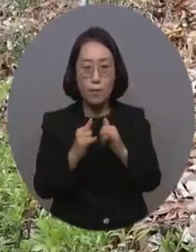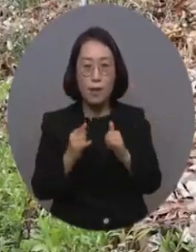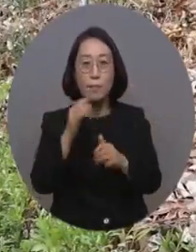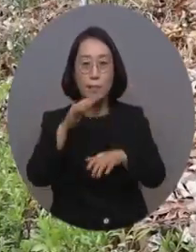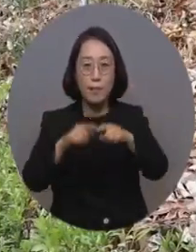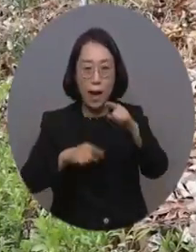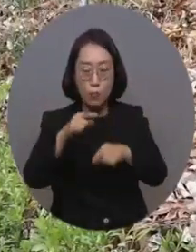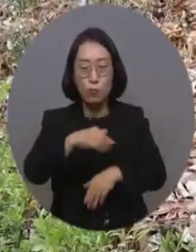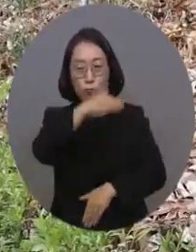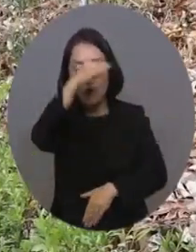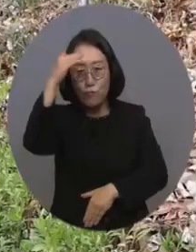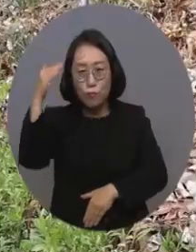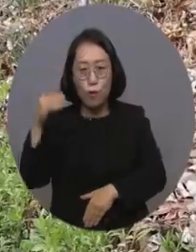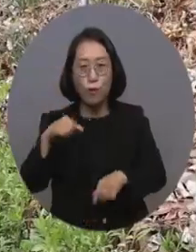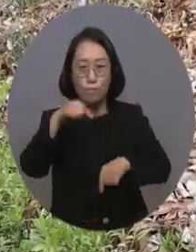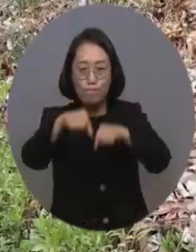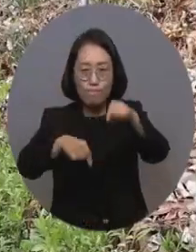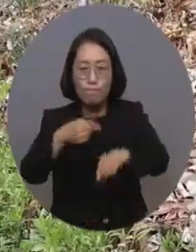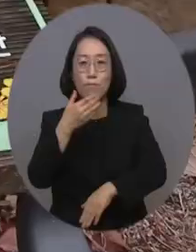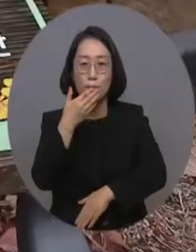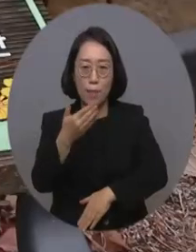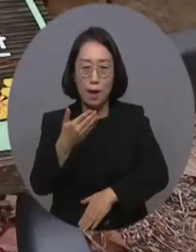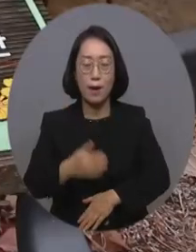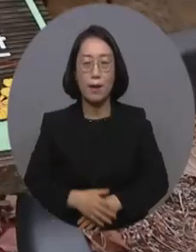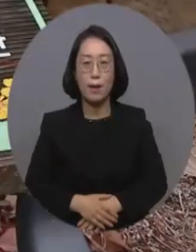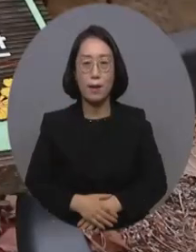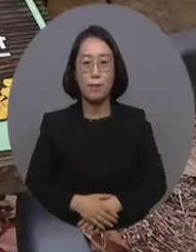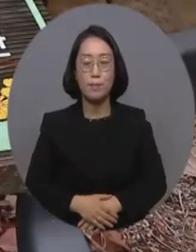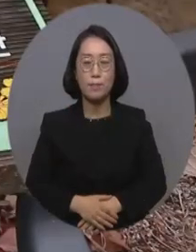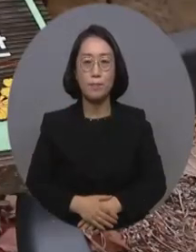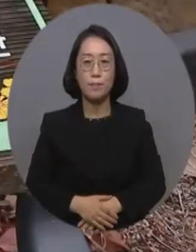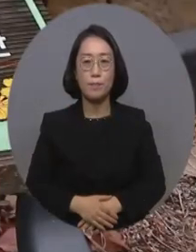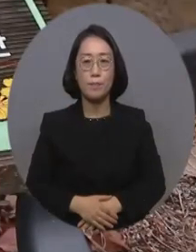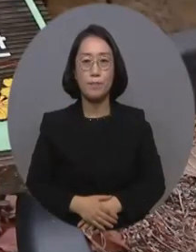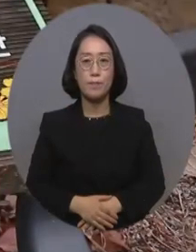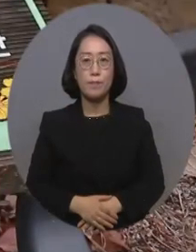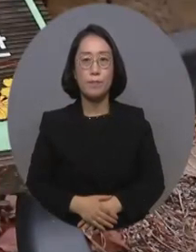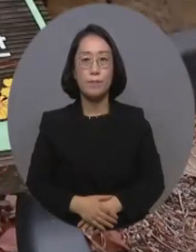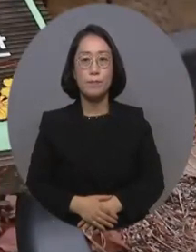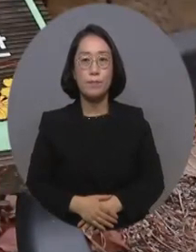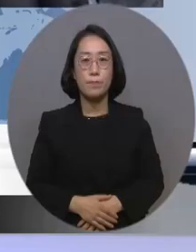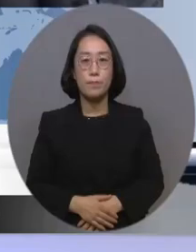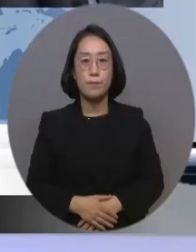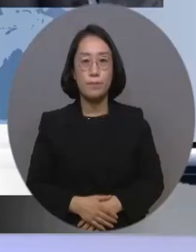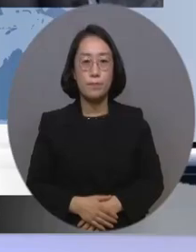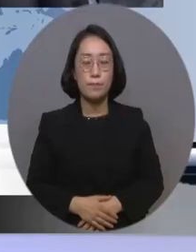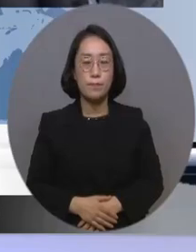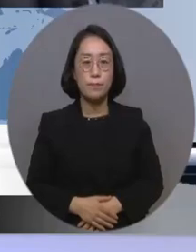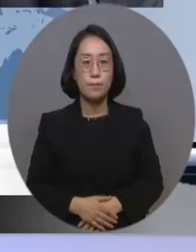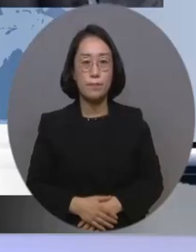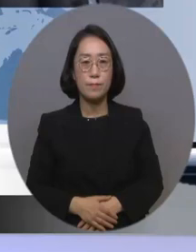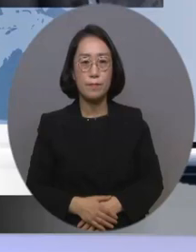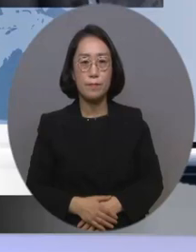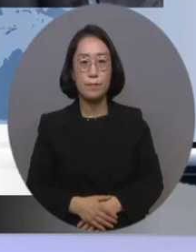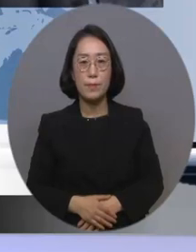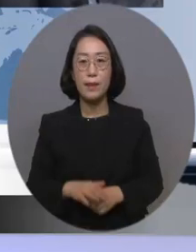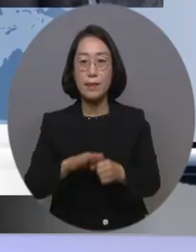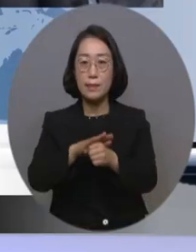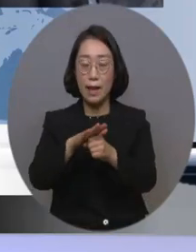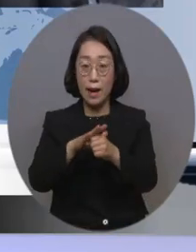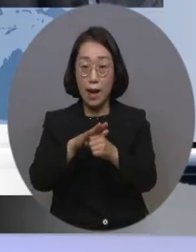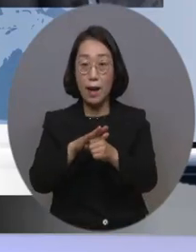산림복지의 혜택이 주어질 것이 기대됩니다. 복지TV 뉴스 김정현입니다. 사랑의 연탄 배달을